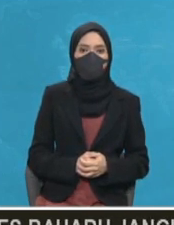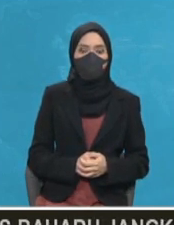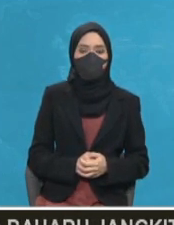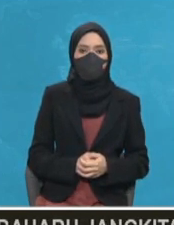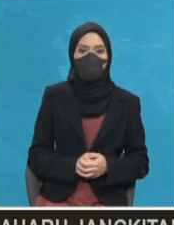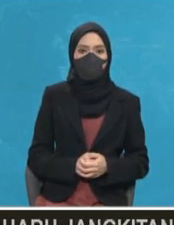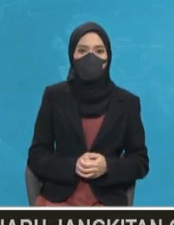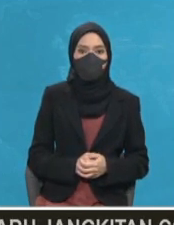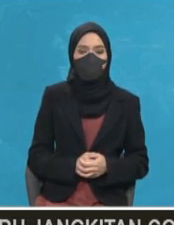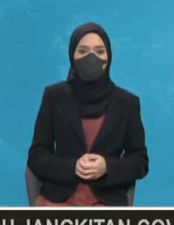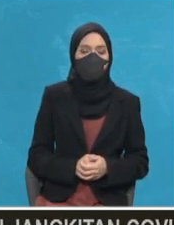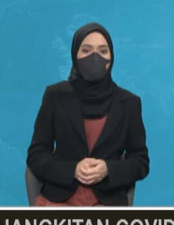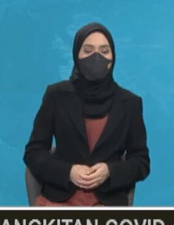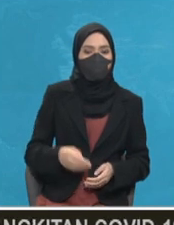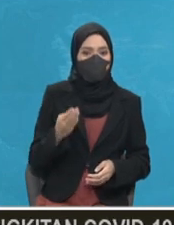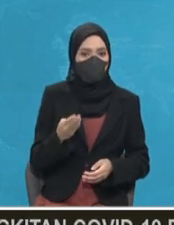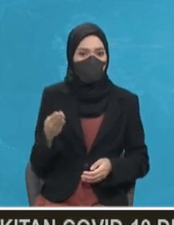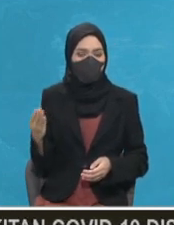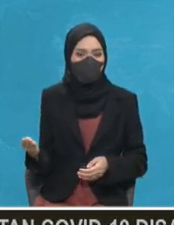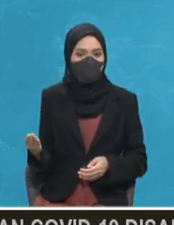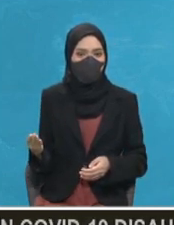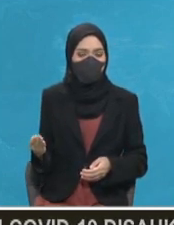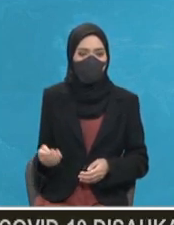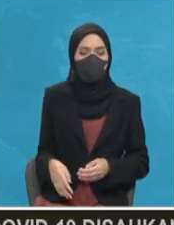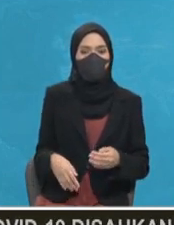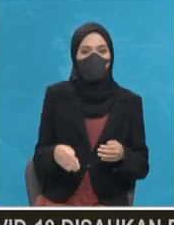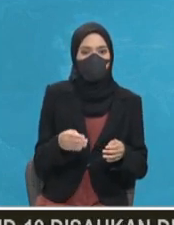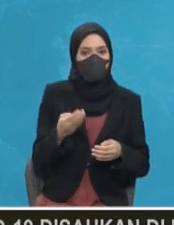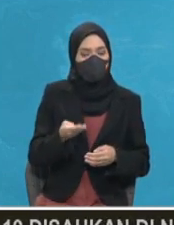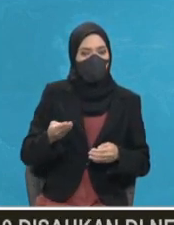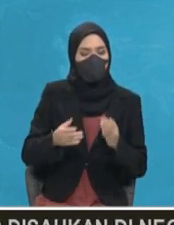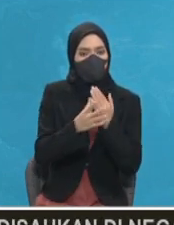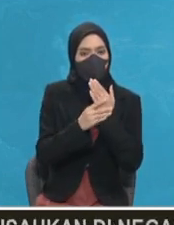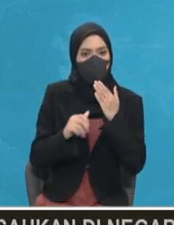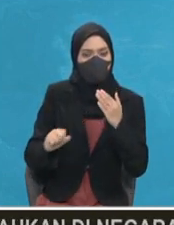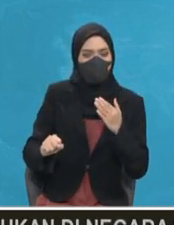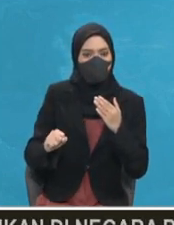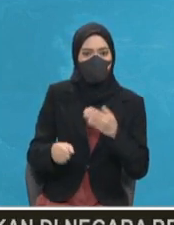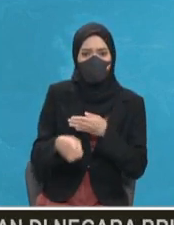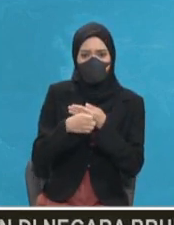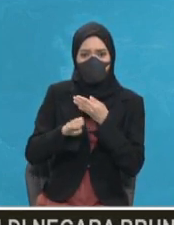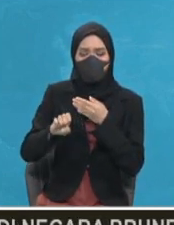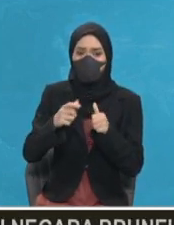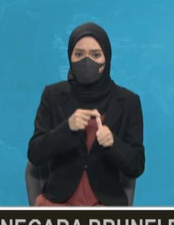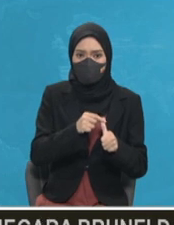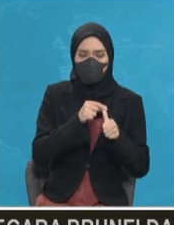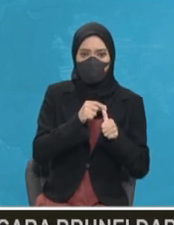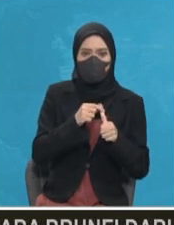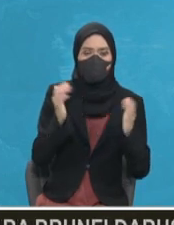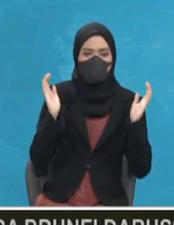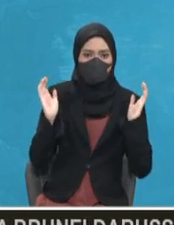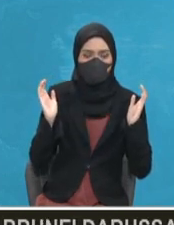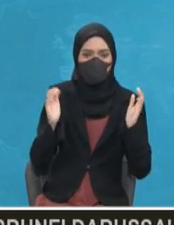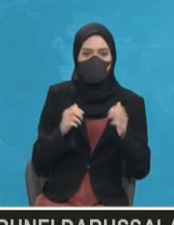Hai dari segi komoditi mengikut section bahan api kalian merupakan penyumbang utama kepada ekspor negara Brunei Darussalam